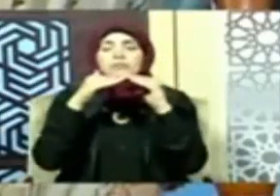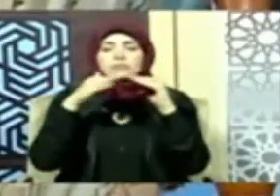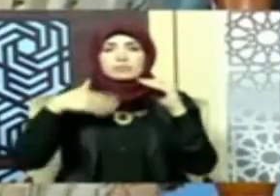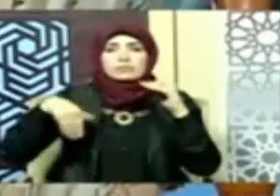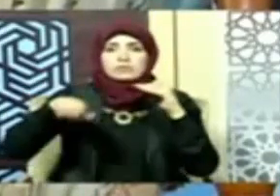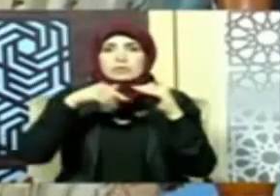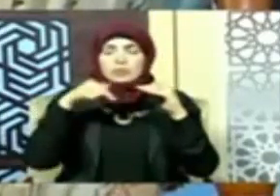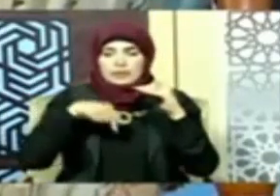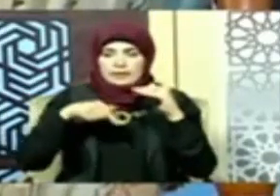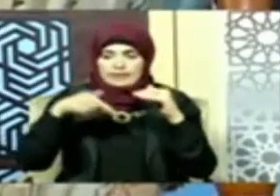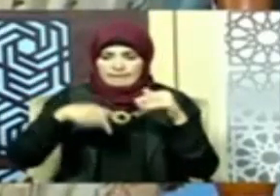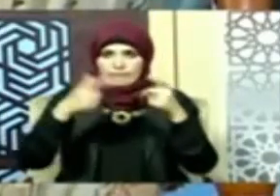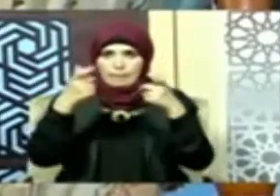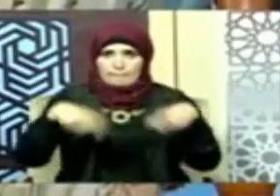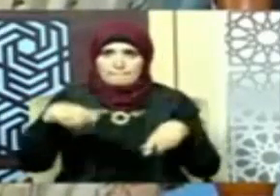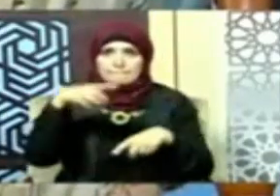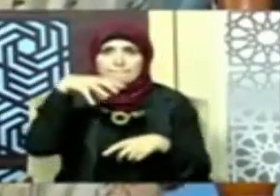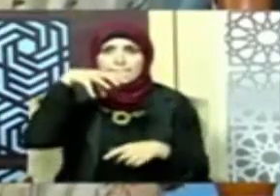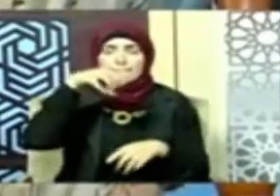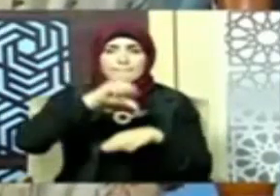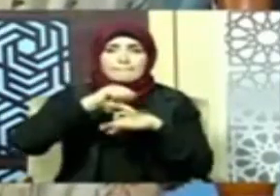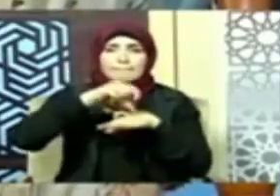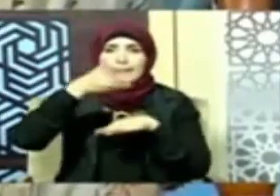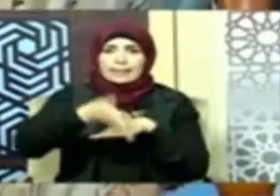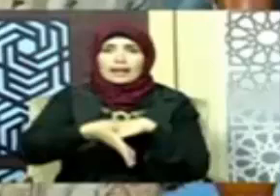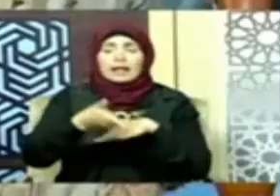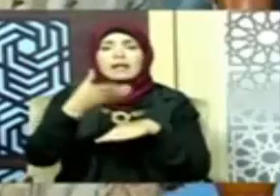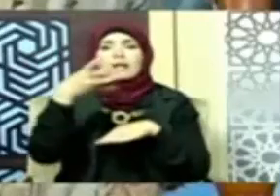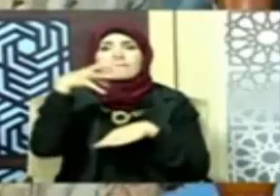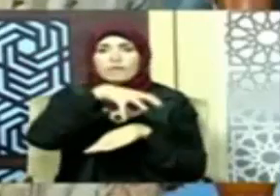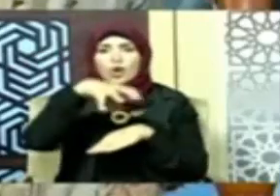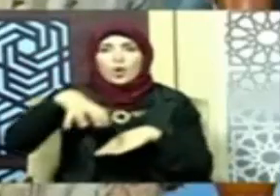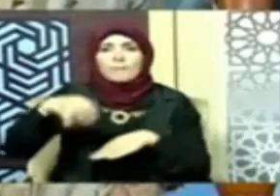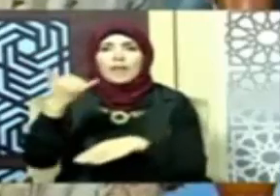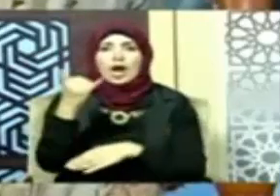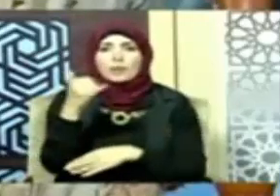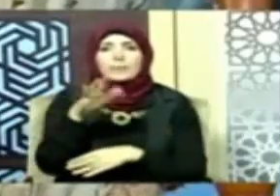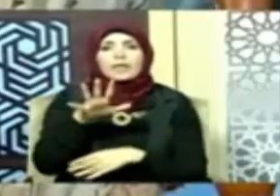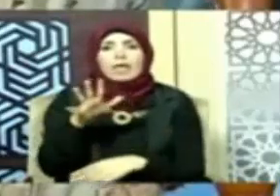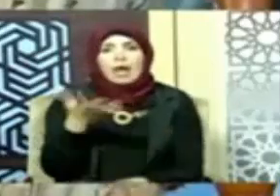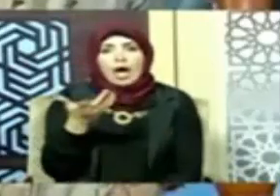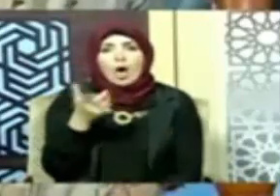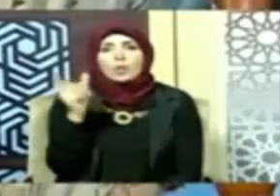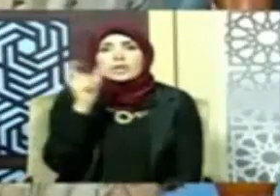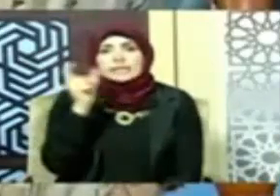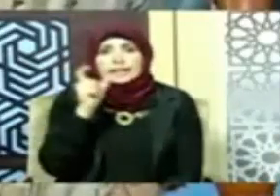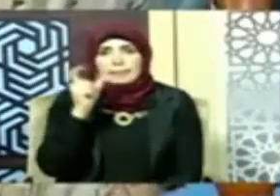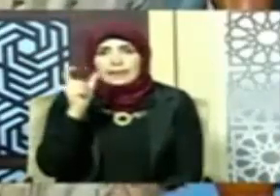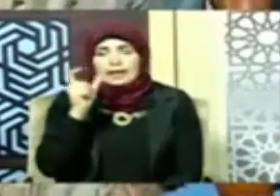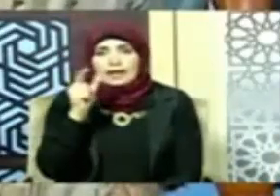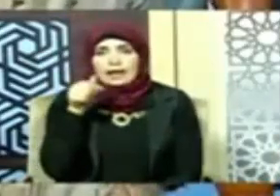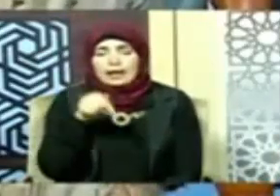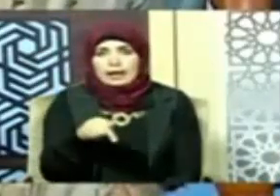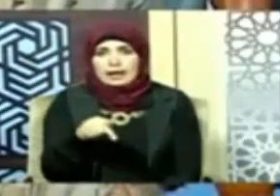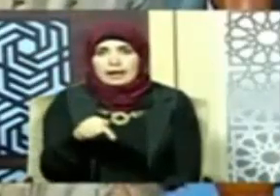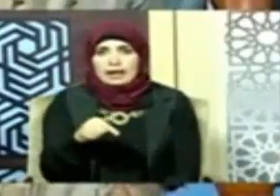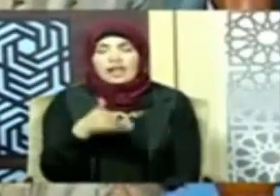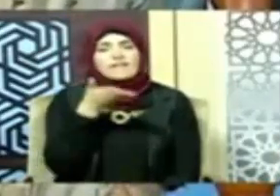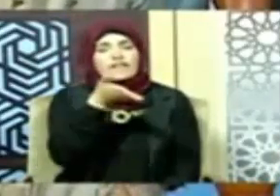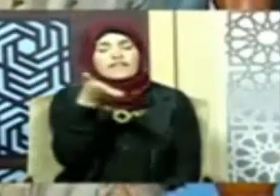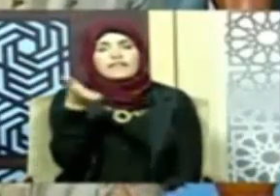في منطقتنا أم في أمتنا العربية أو الإسلامية نتعرض